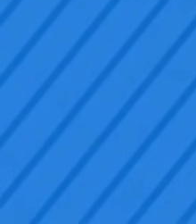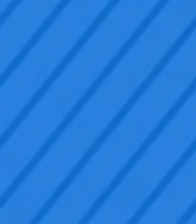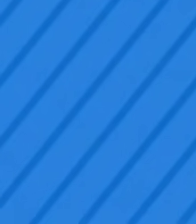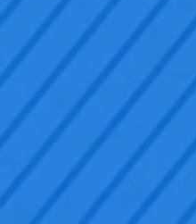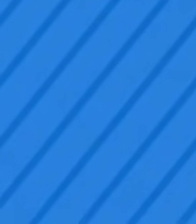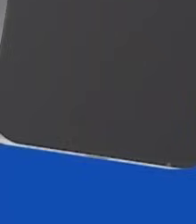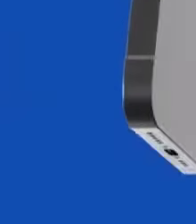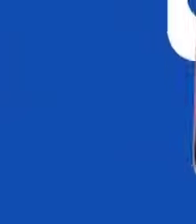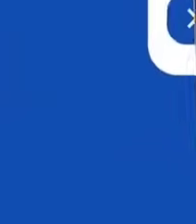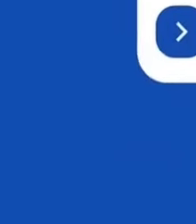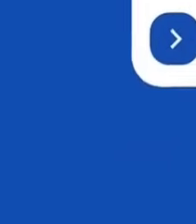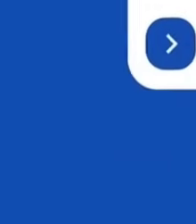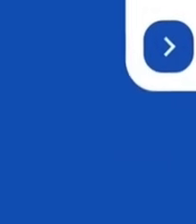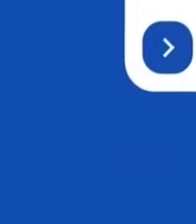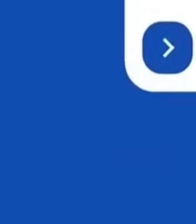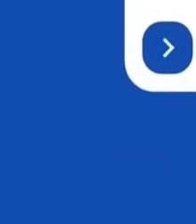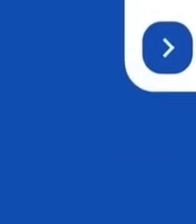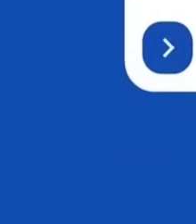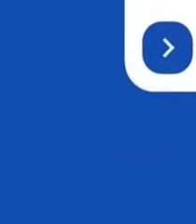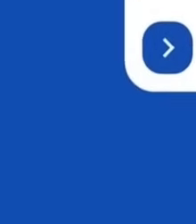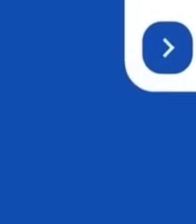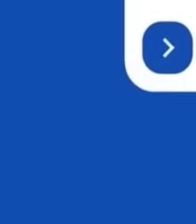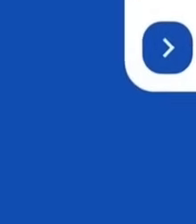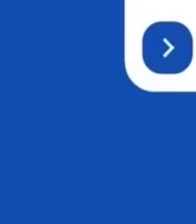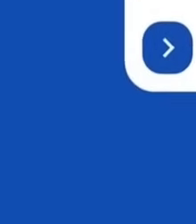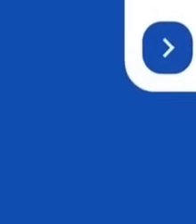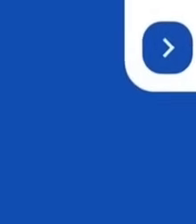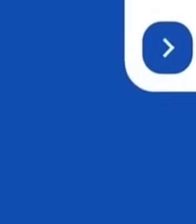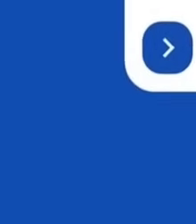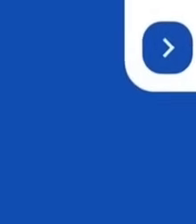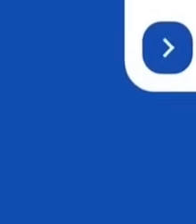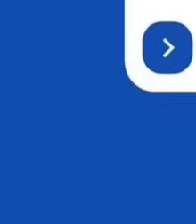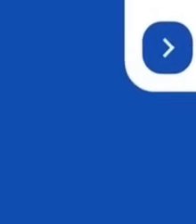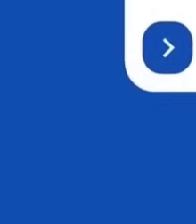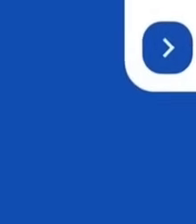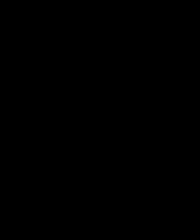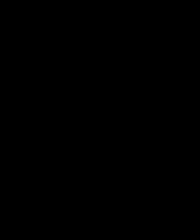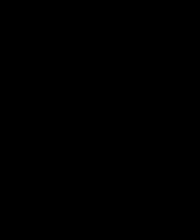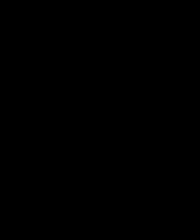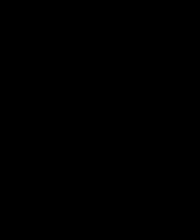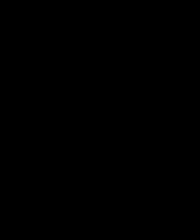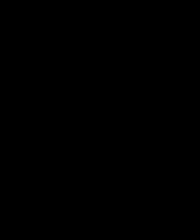بارتاجوه مع أصدقائكم، ولمزيد من الأخبار تلشارجوا تطبيق أش كاين من بلاي ستور وأب ستور.